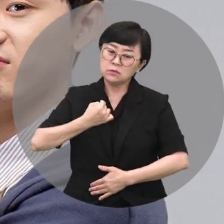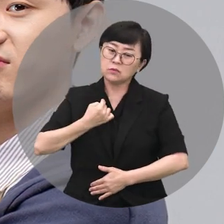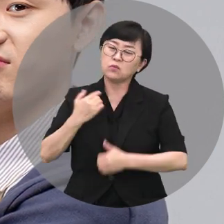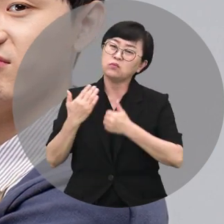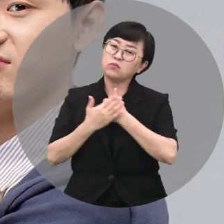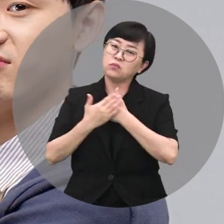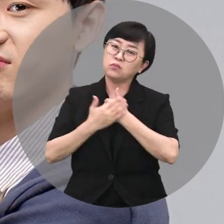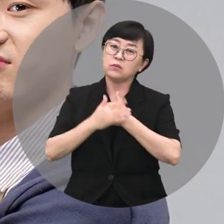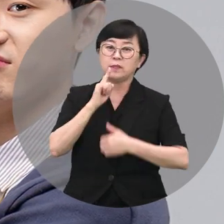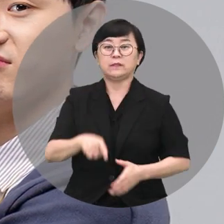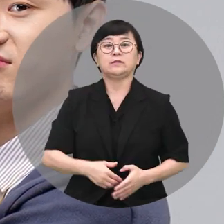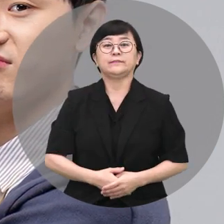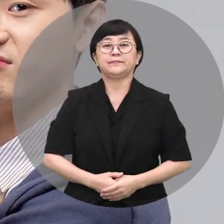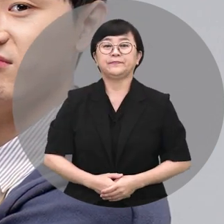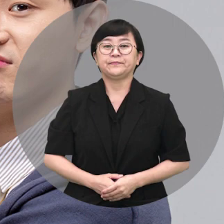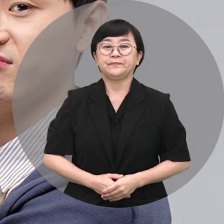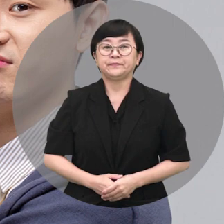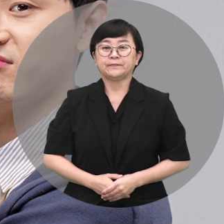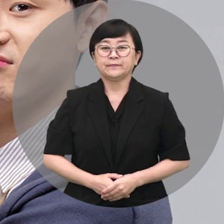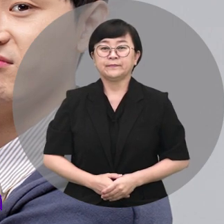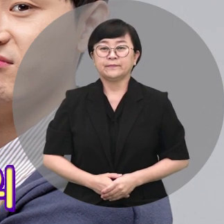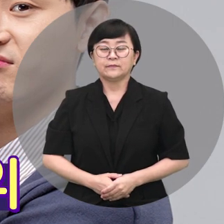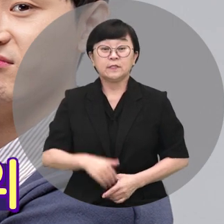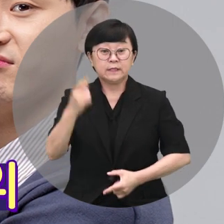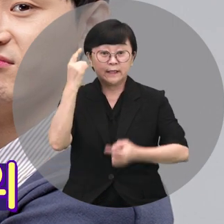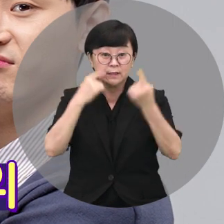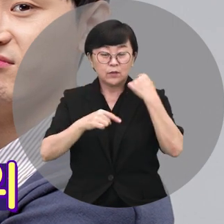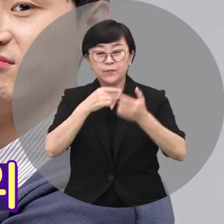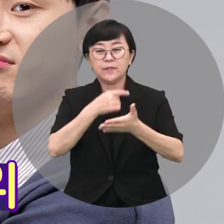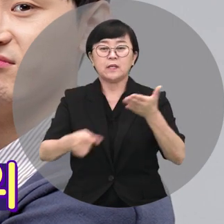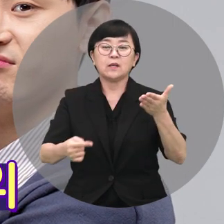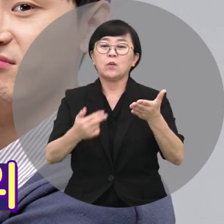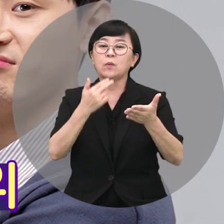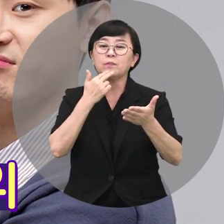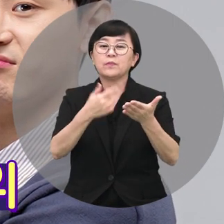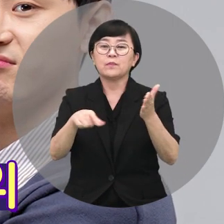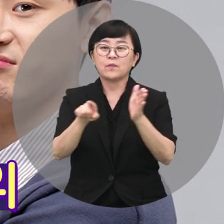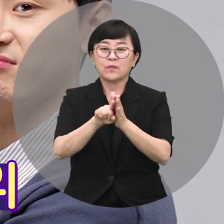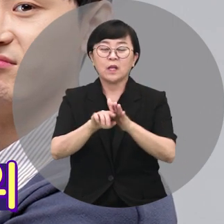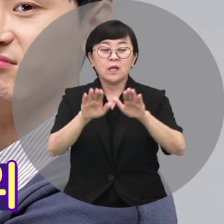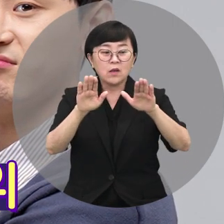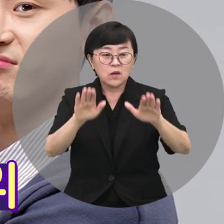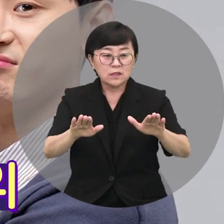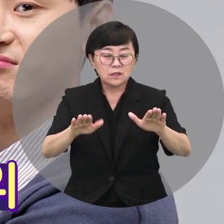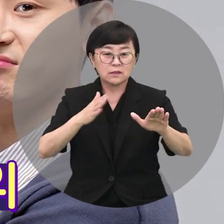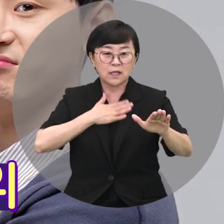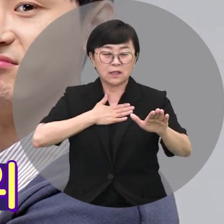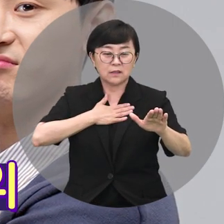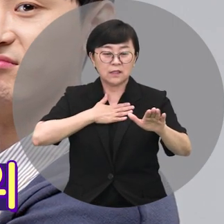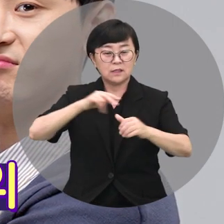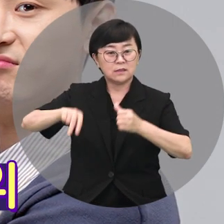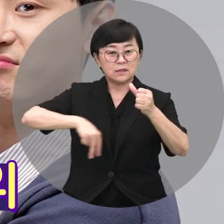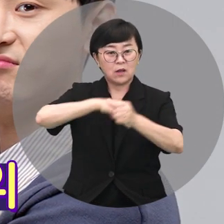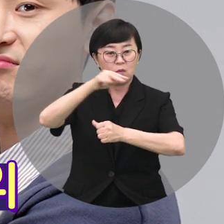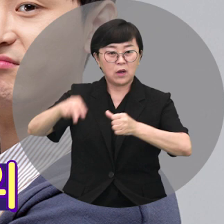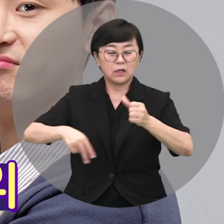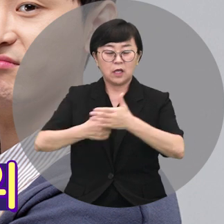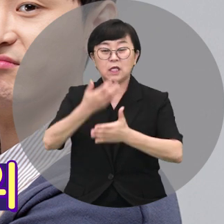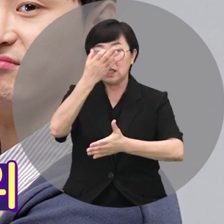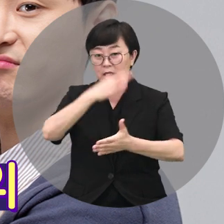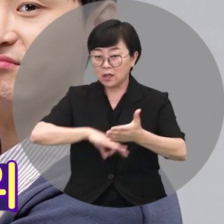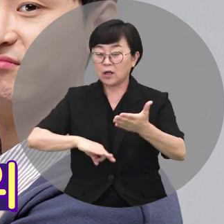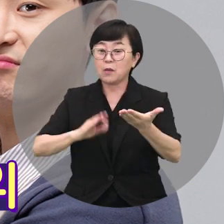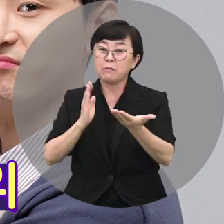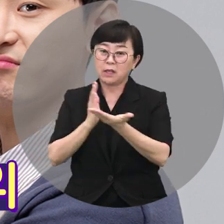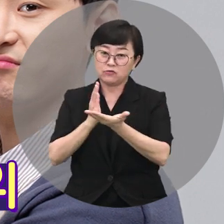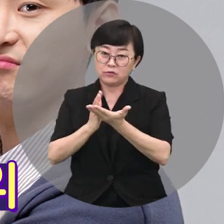스스로를 위로하는 것입니다. 상처나 피해를 받지 않기 위해 현실을 자신에게 유리한 방향으로 왜곡시키는